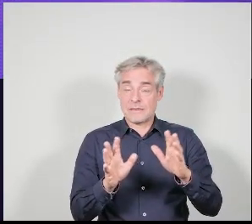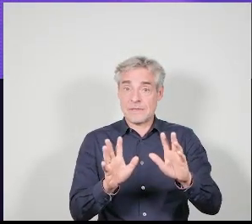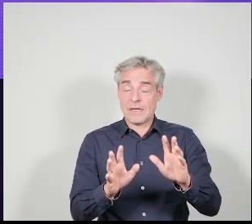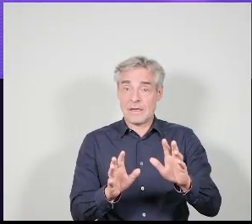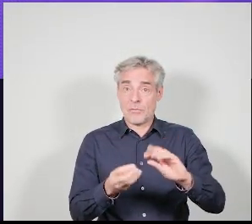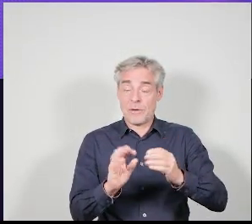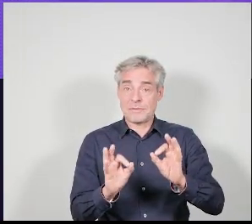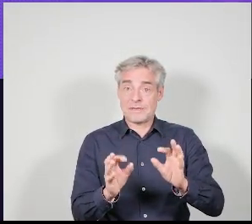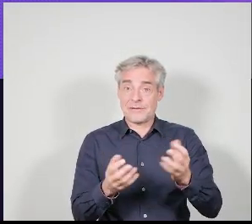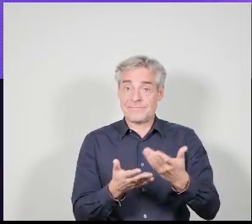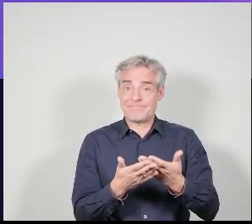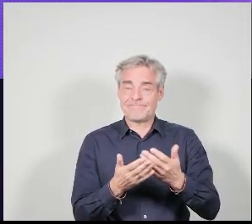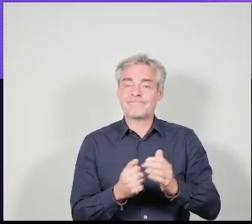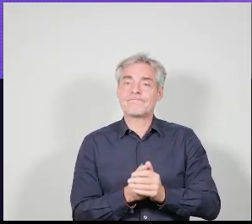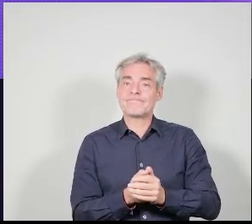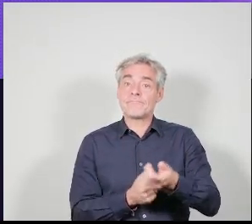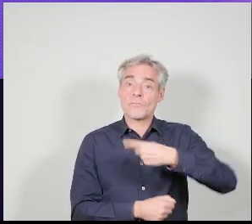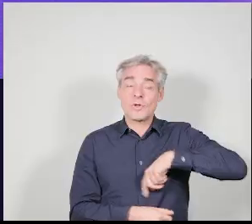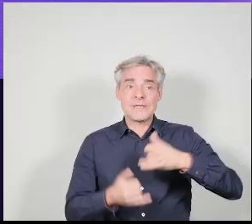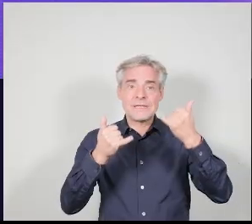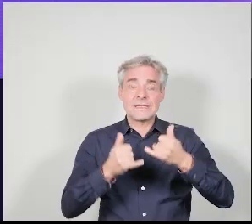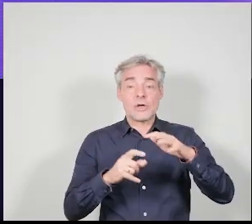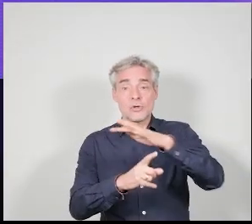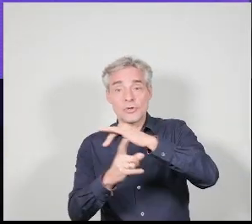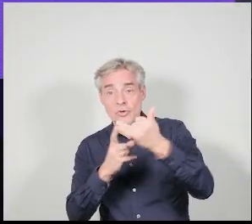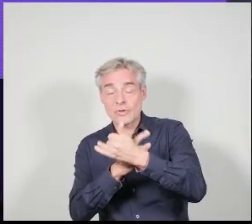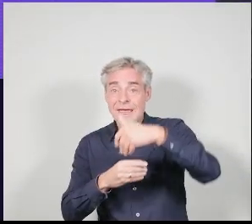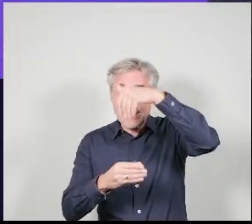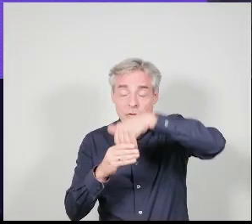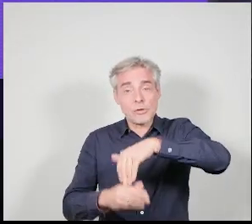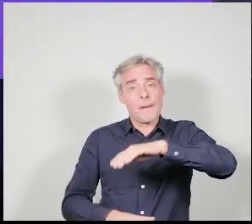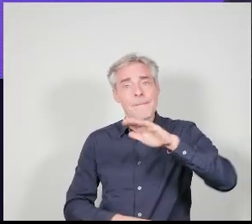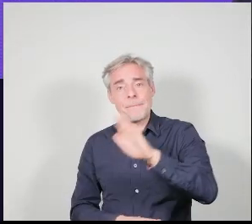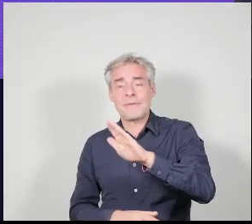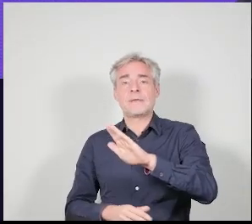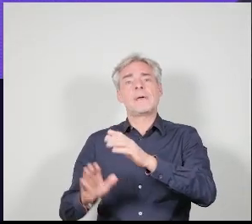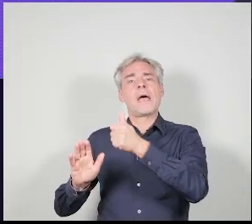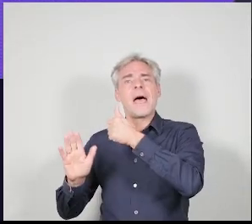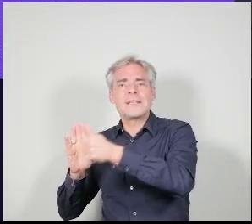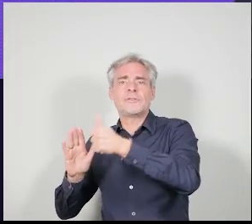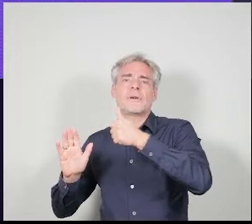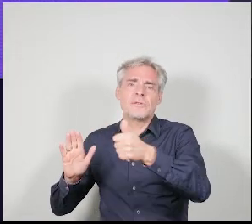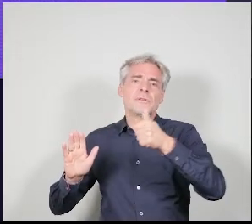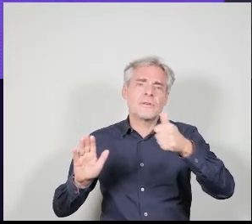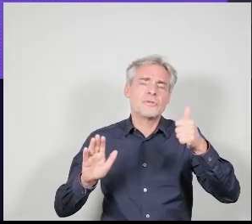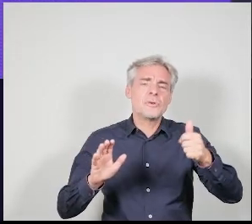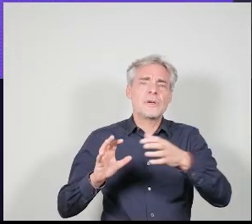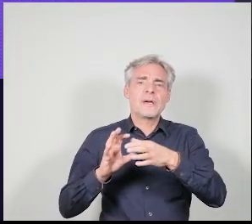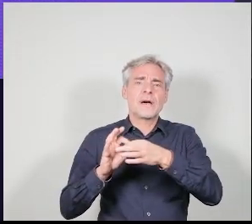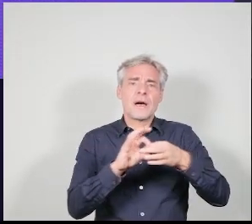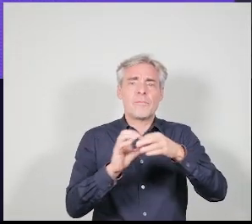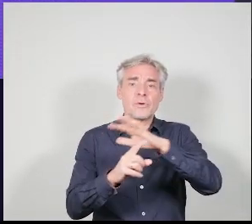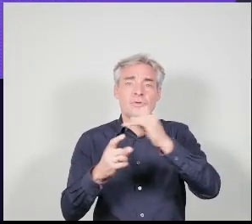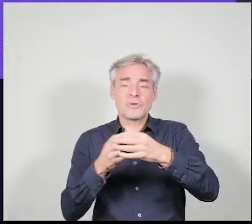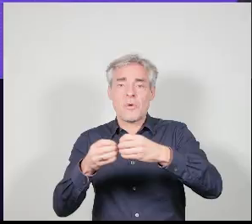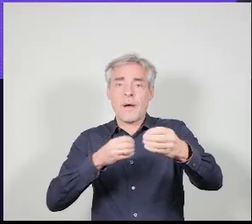question. La question, c'est que nous sommes dans un type de société qui favorise l'individualisation des rapports sociaux, et en plus,